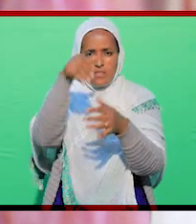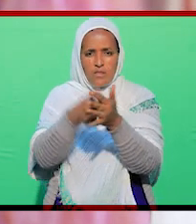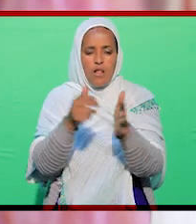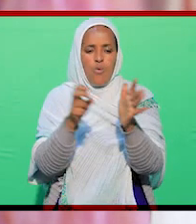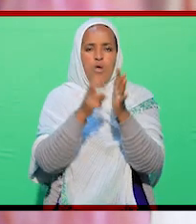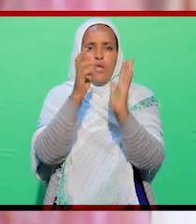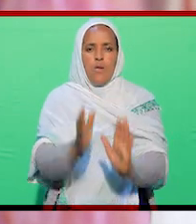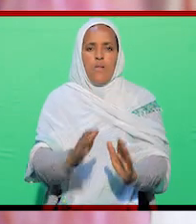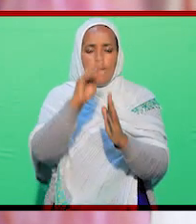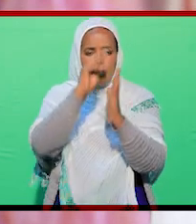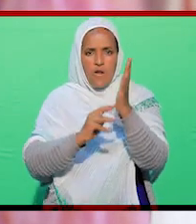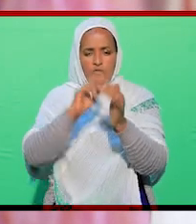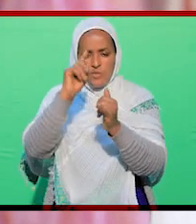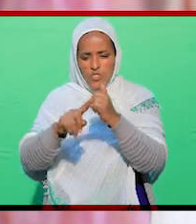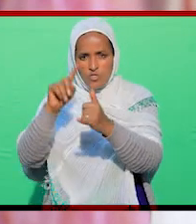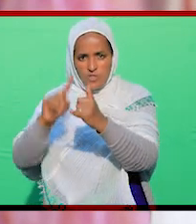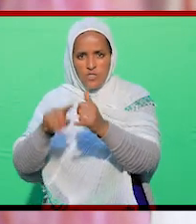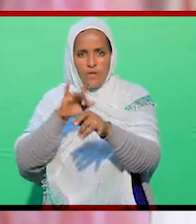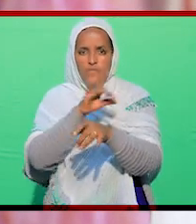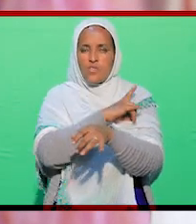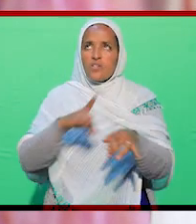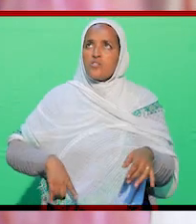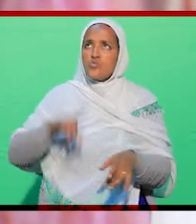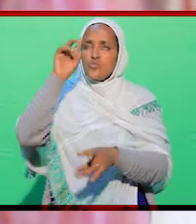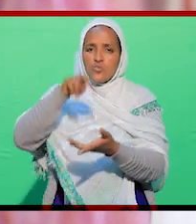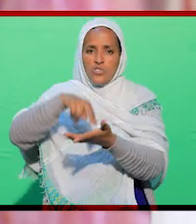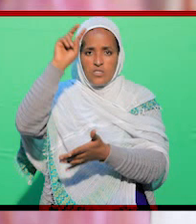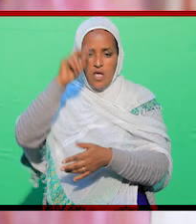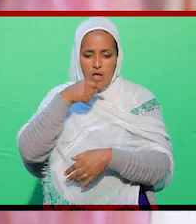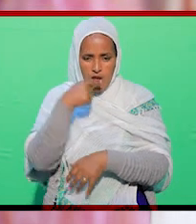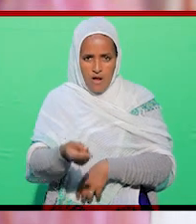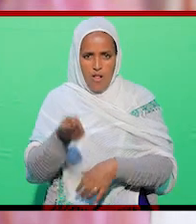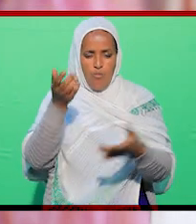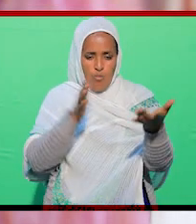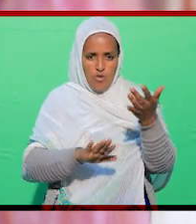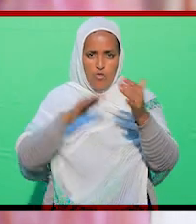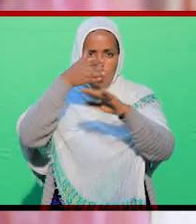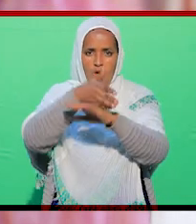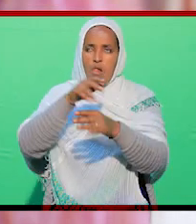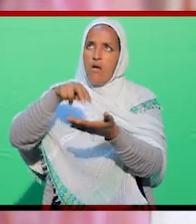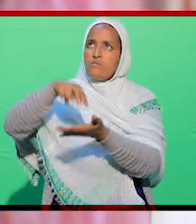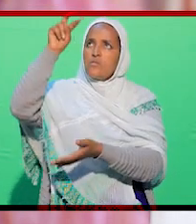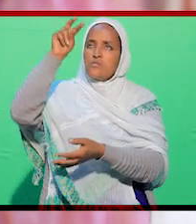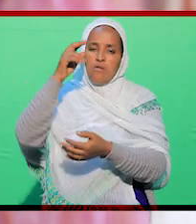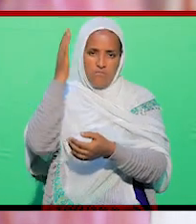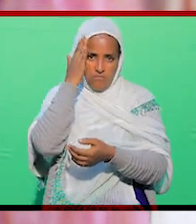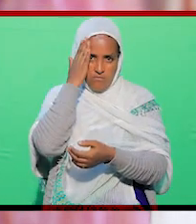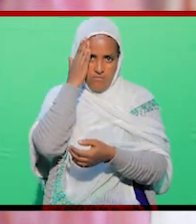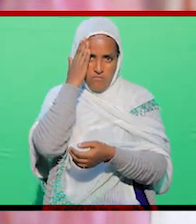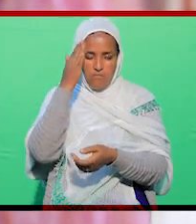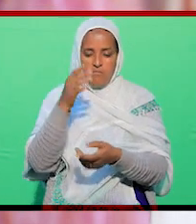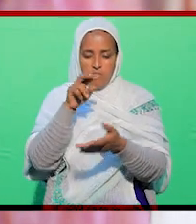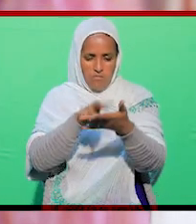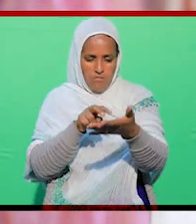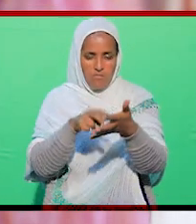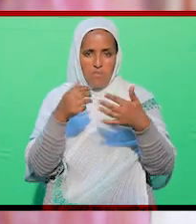ተዘግቦ እናገኛለን። በጠቅላላ ወንጌላውያን በምዕራፍ መጨረሻ ምዕራፋቸውን ሁሉ ስለ ክርስቶስ መነሳት ነው የጻፉት፣ ስለ መሞቱና ስለ